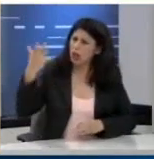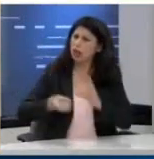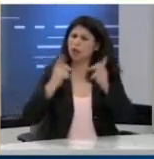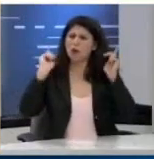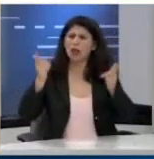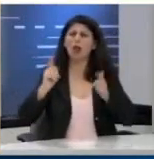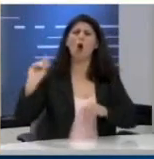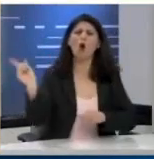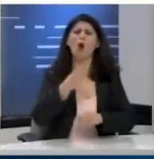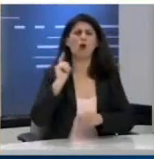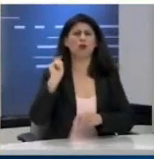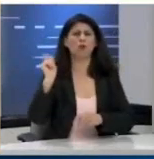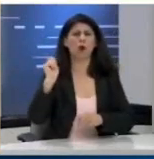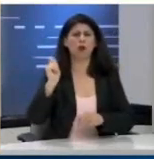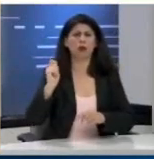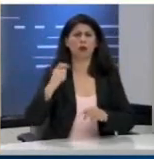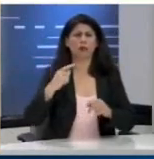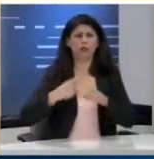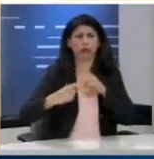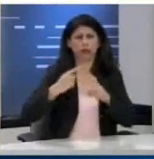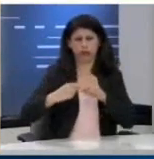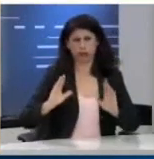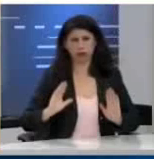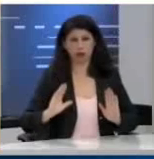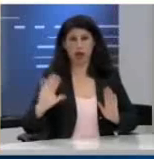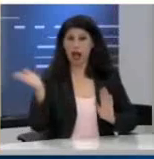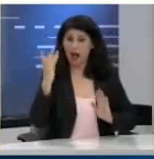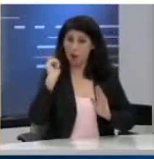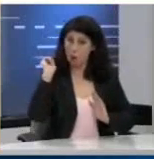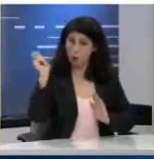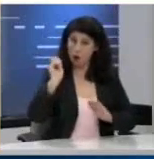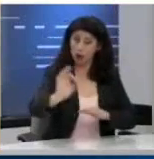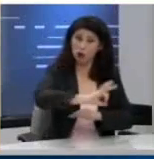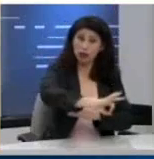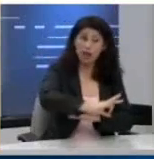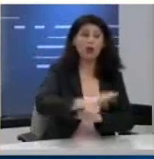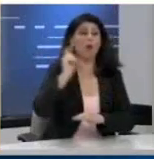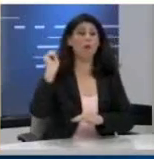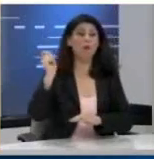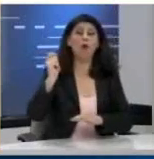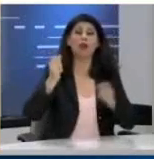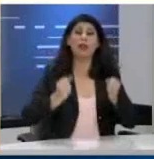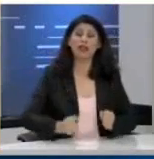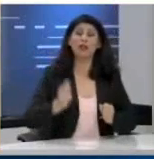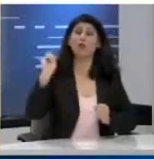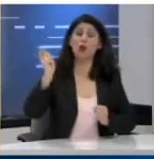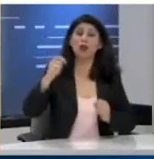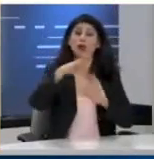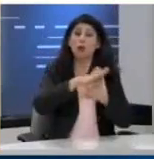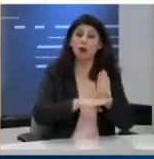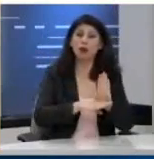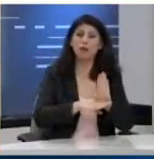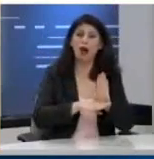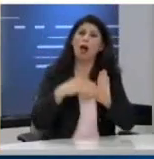μας αντιπάλους είναι αν με το πολιτικό μας σχέδιο, με τις πολιτικές μας θέσεις, με το πολιτικό μας πρόγραμμα